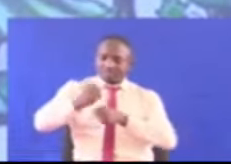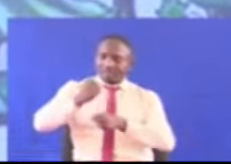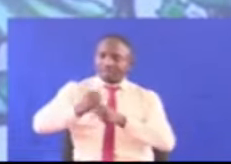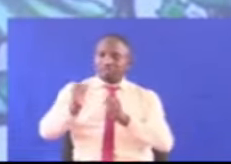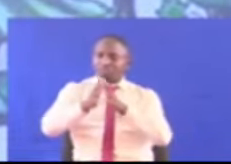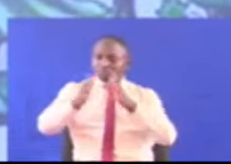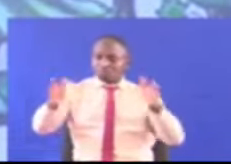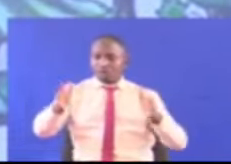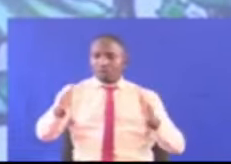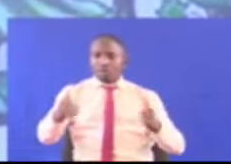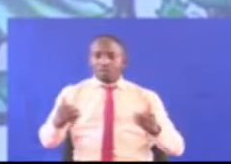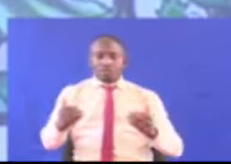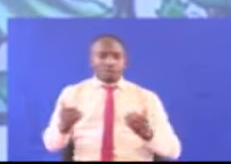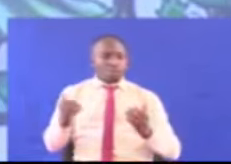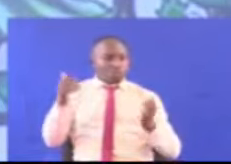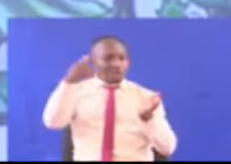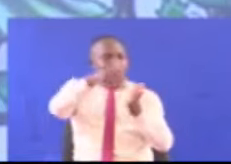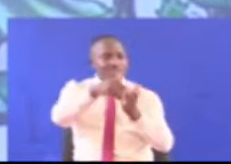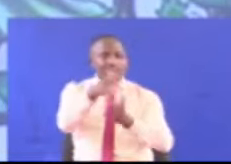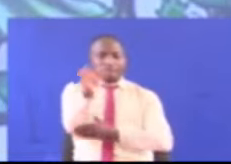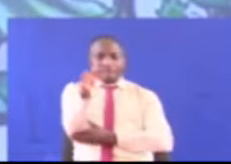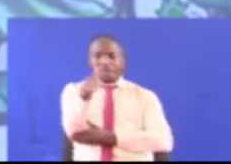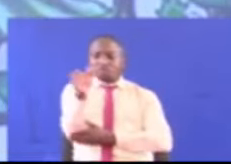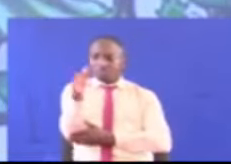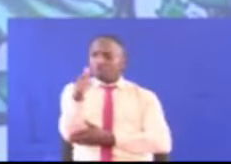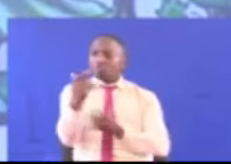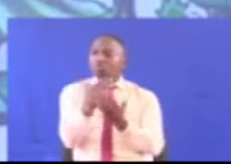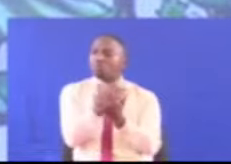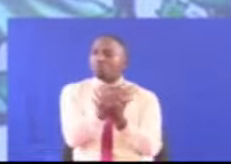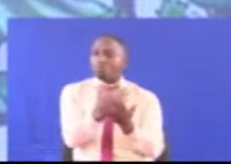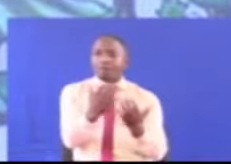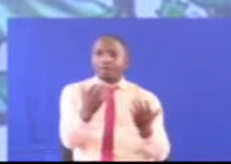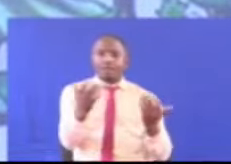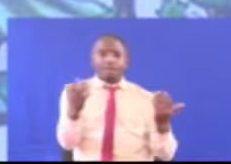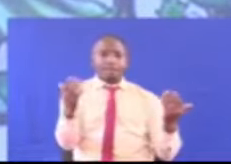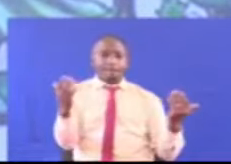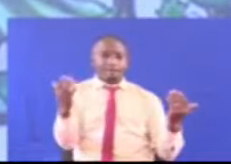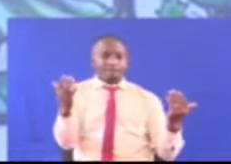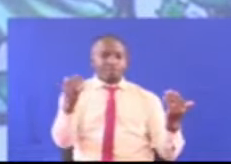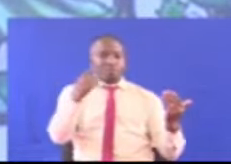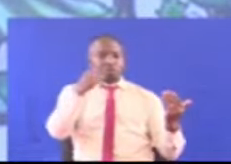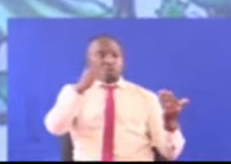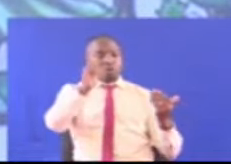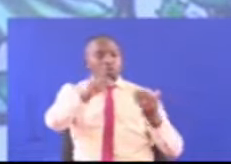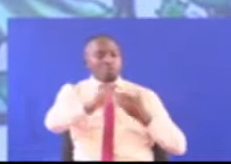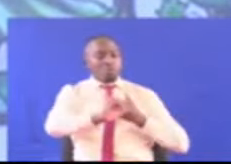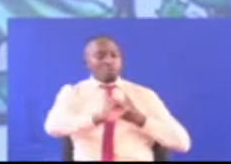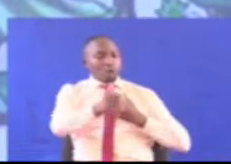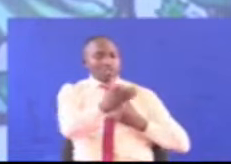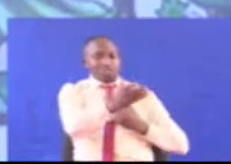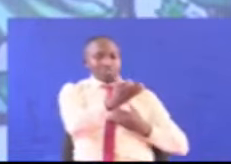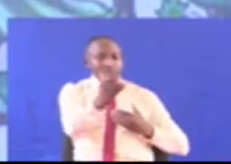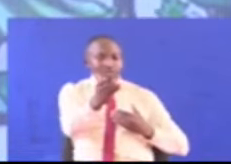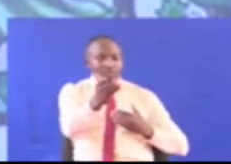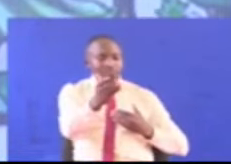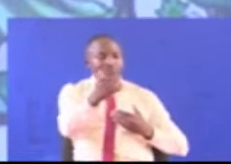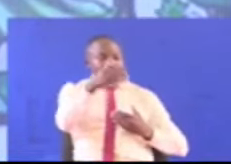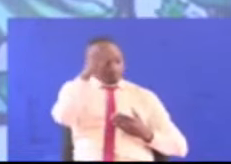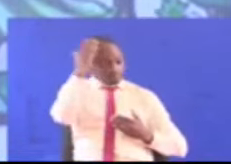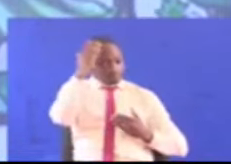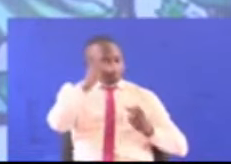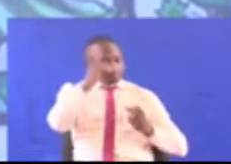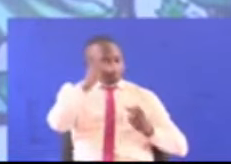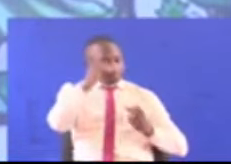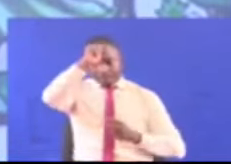sana ya kuwafikia mabalozi wengi mno. Na hapa tunaona uwakilishi mwingine kwa upande mwingine wa